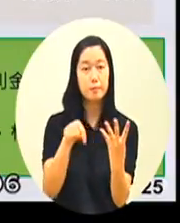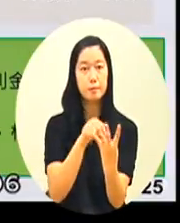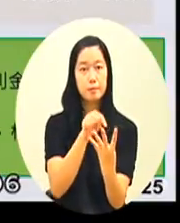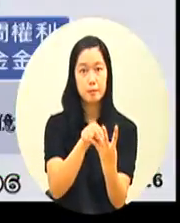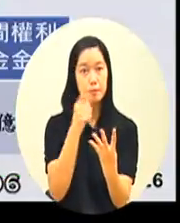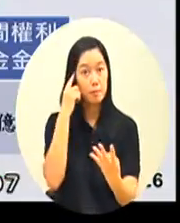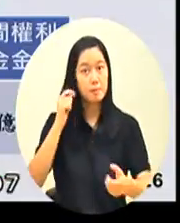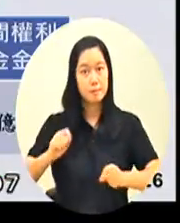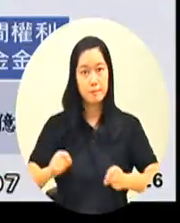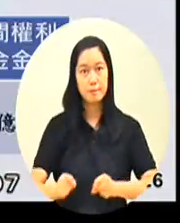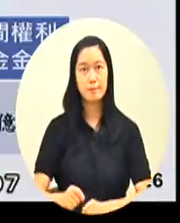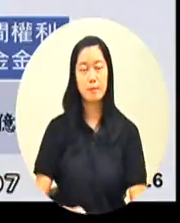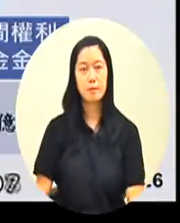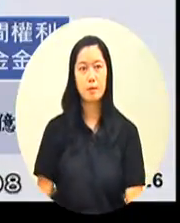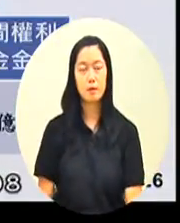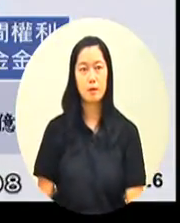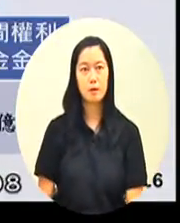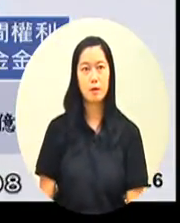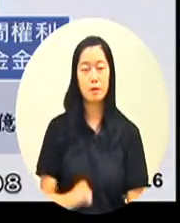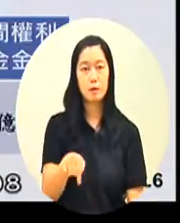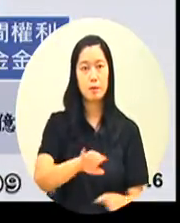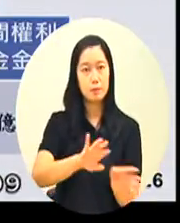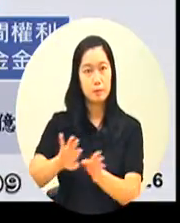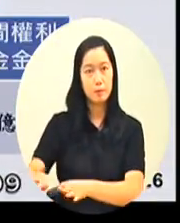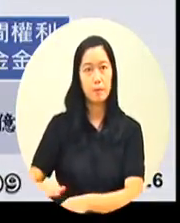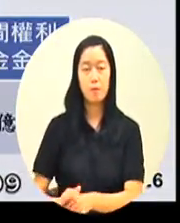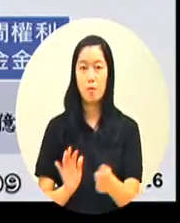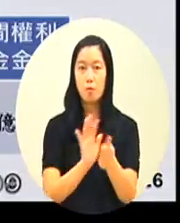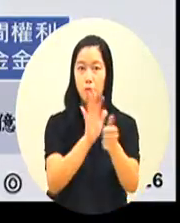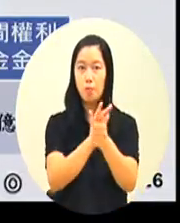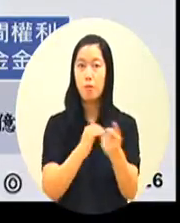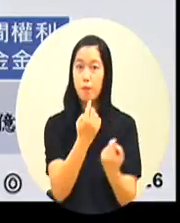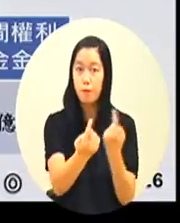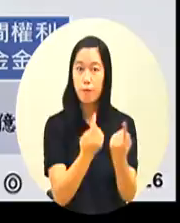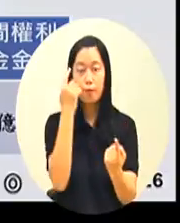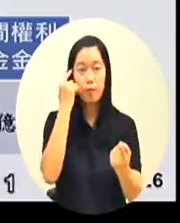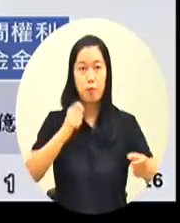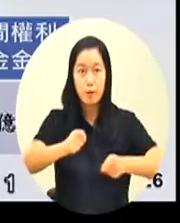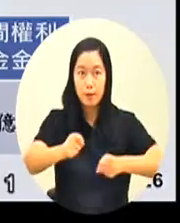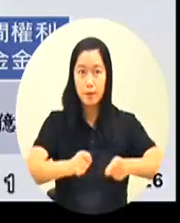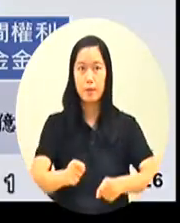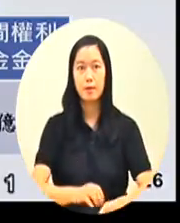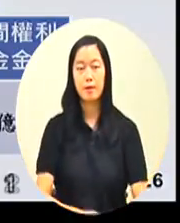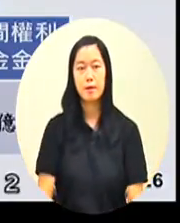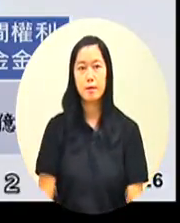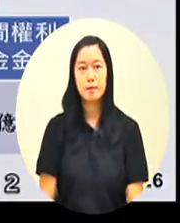案件。另外还有促参案，我刚刚讲的整个促参案是